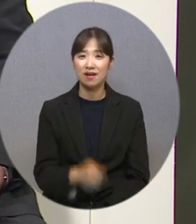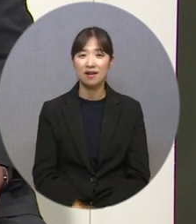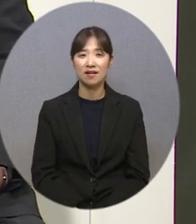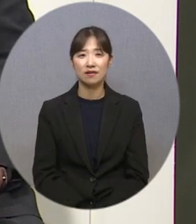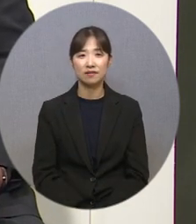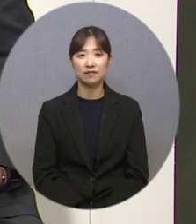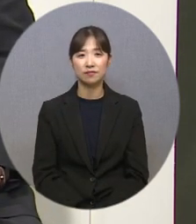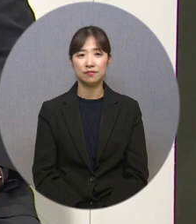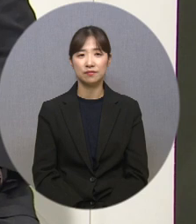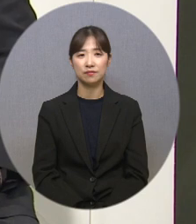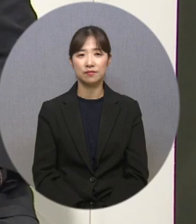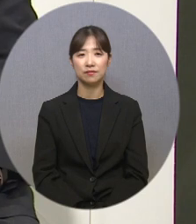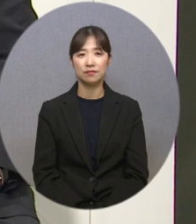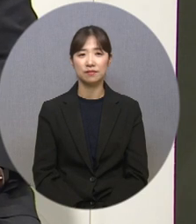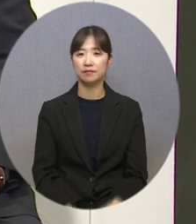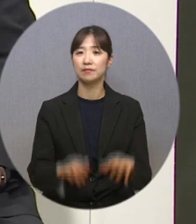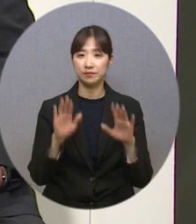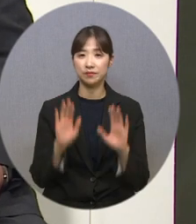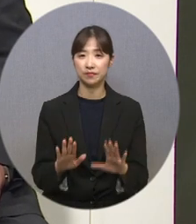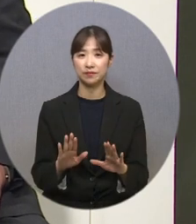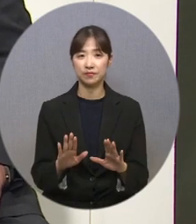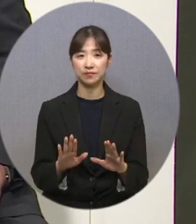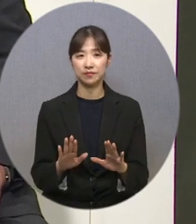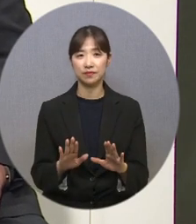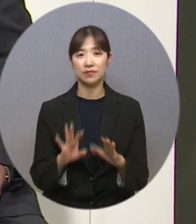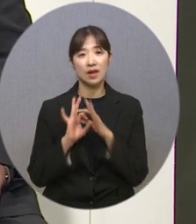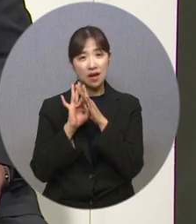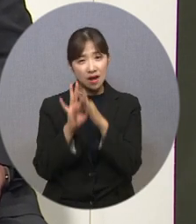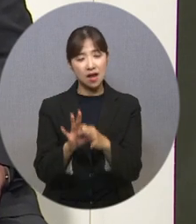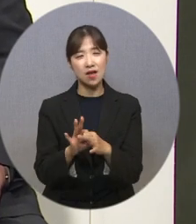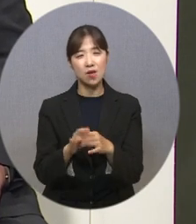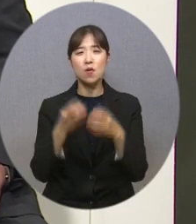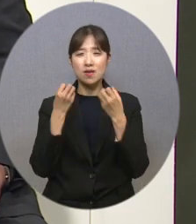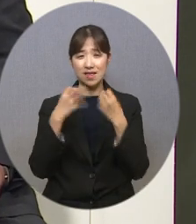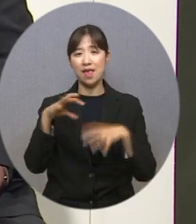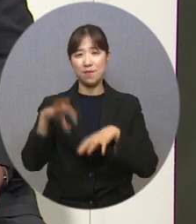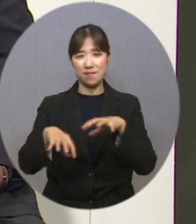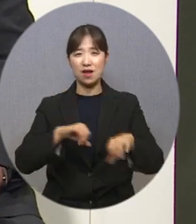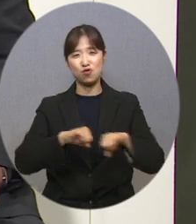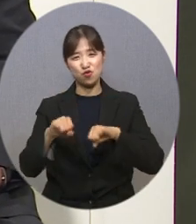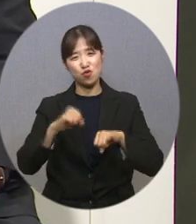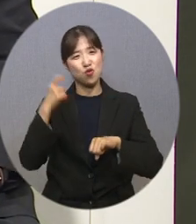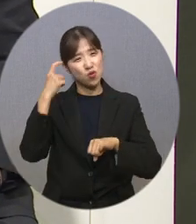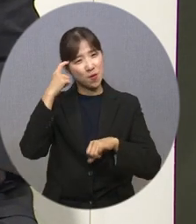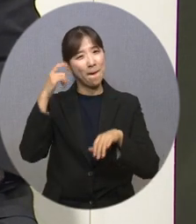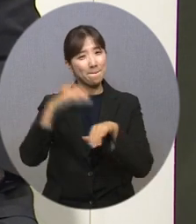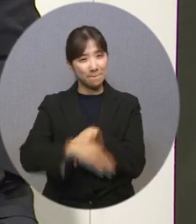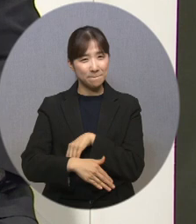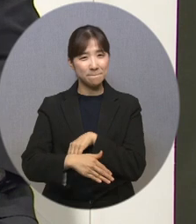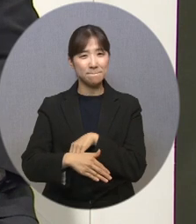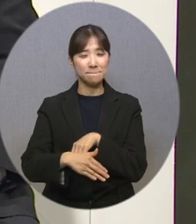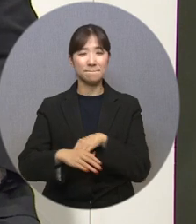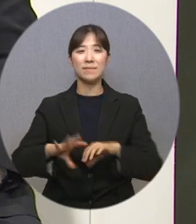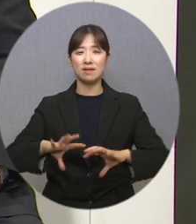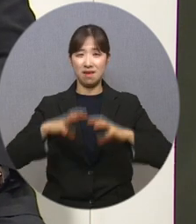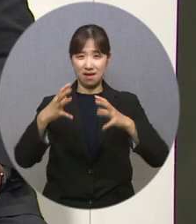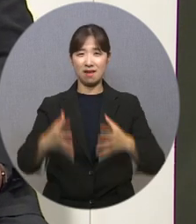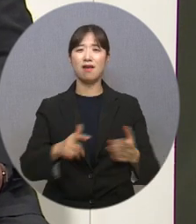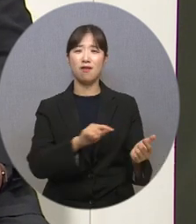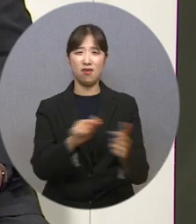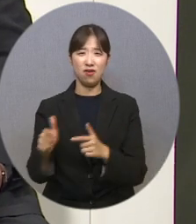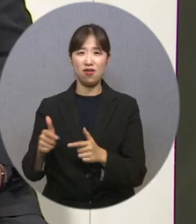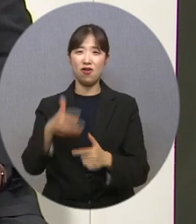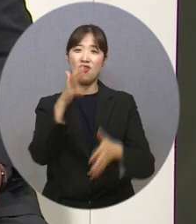있는데 지금 현재 아직도 새마을 운동 정신 이념이 세계